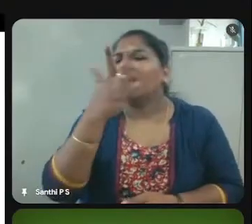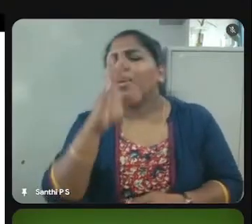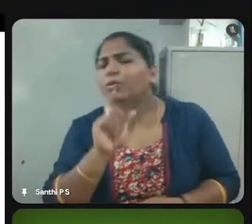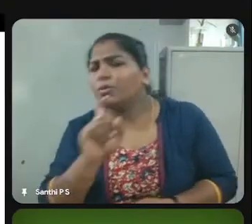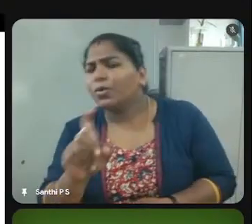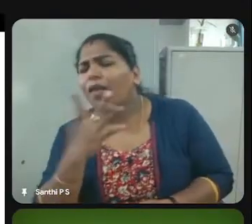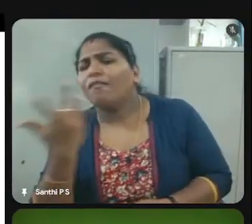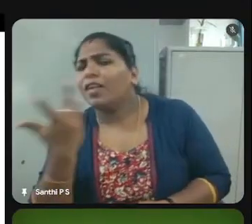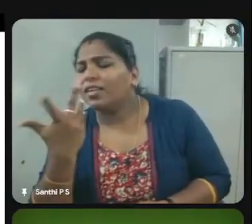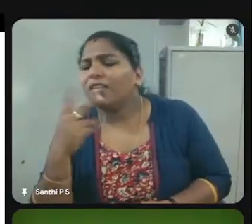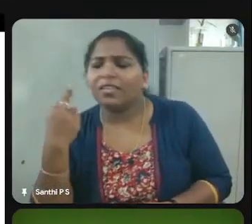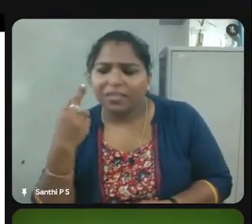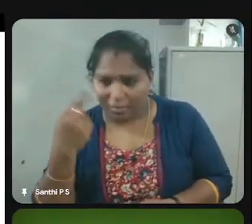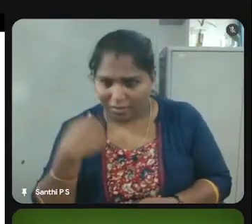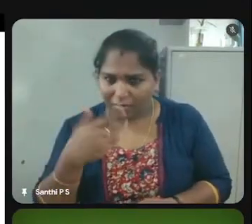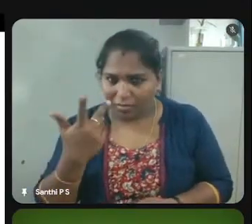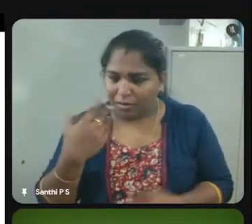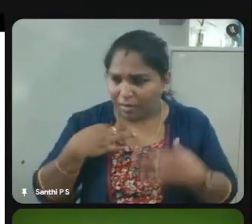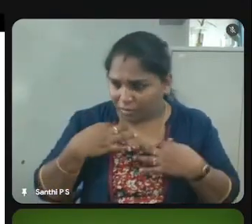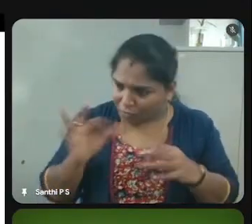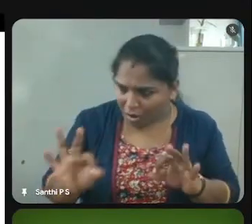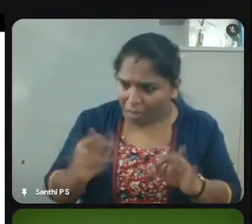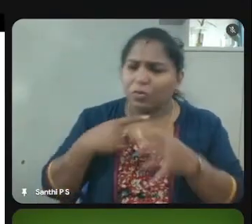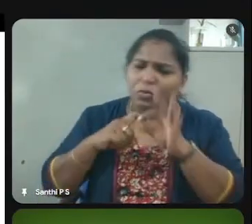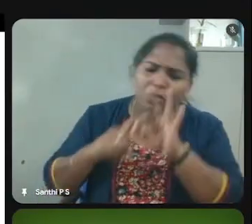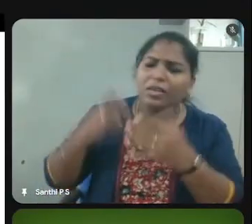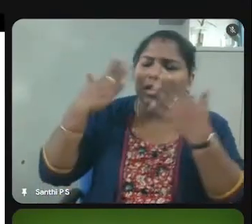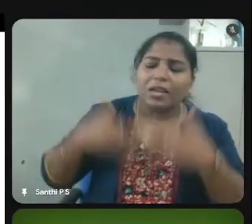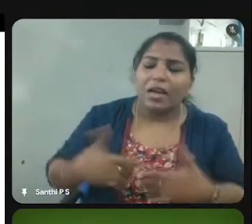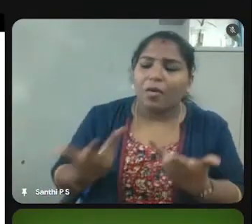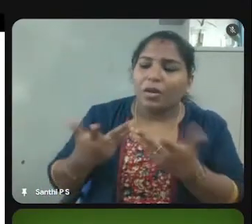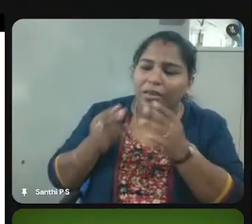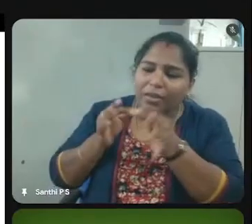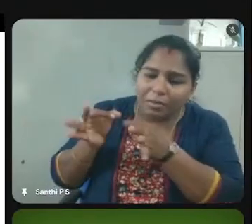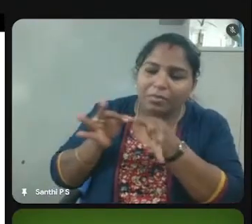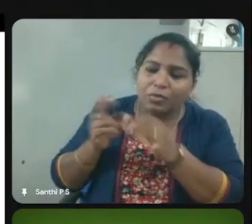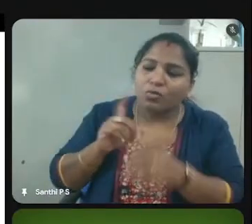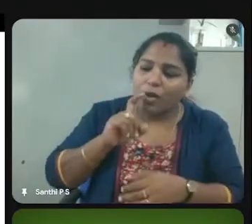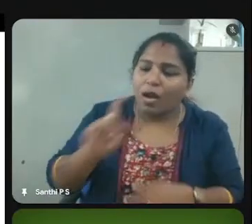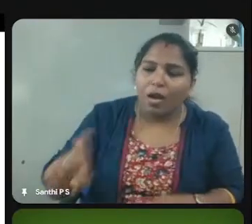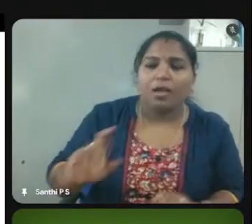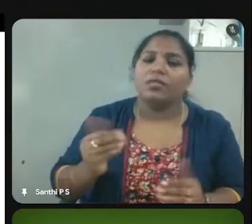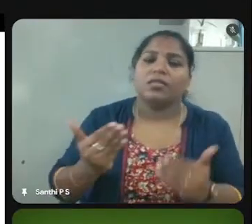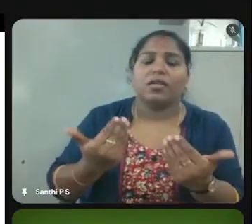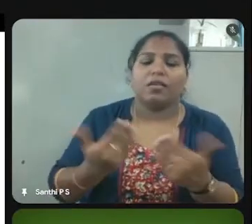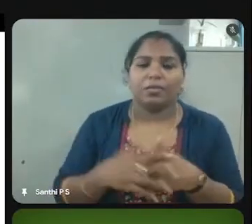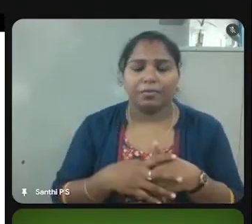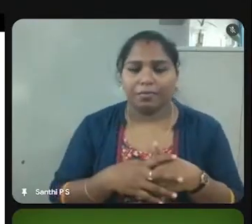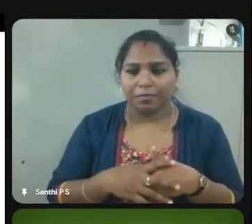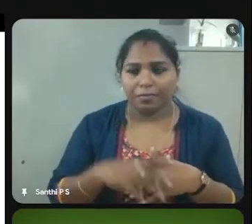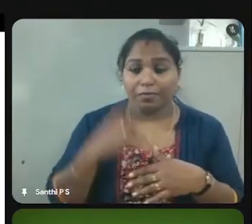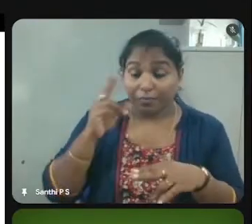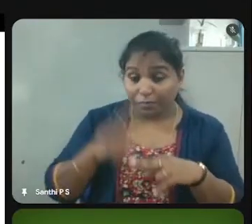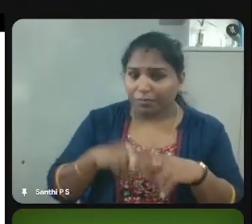ഡ്രസ് ഇഷ്ടപ്പെട്ടോ, മുടി ചീറ്റിയത് ഇഷ്ടപ്പെട്ടോ, എന്തിനാ കണ്ണാടി നോക്കുന്നത്, അങ്ങനത്തെ കാര്യങ്ങളൊക്കെ ഇൻഫോർമലി ആൾക്ക് മനസ്സിലാവണമെങ്കിൽ നമ്മൾ